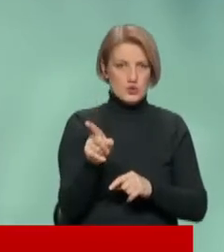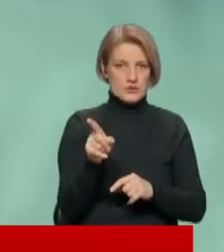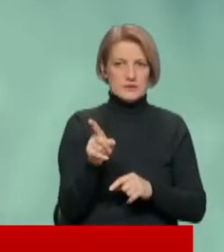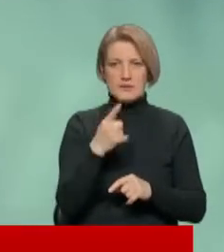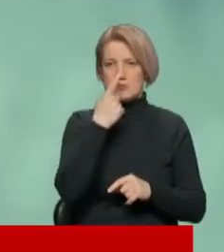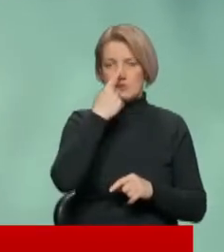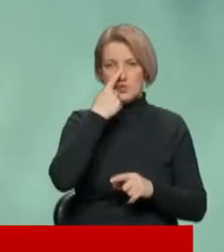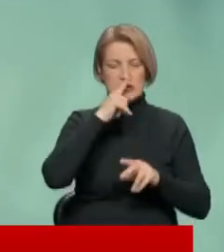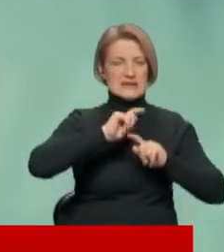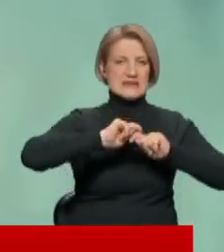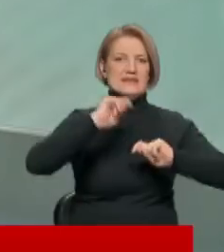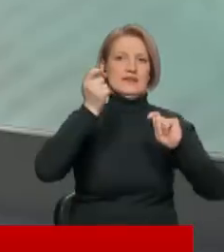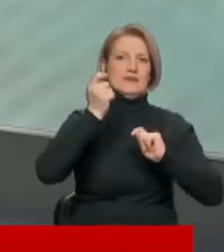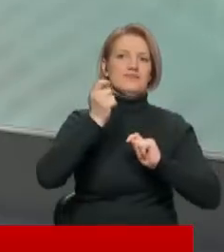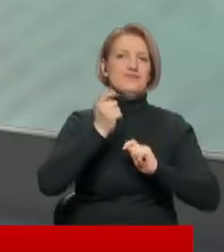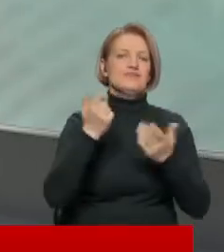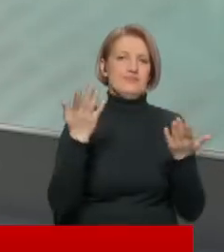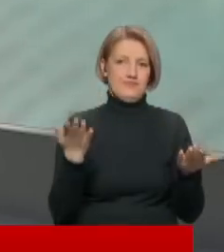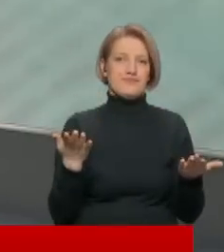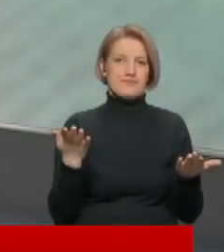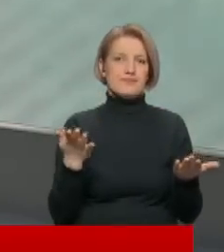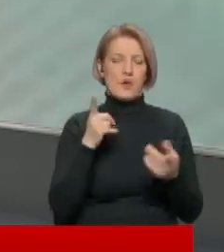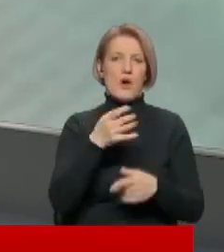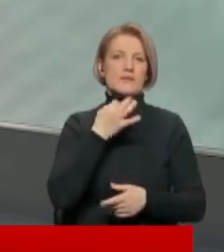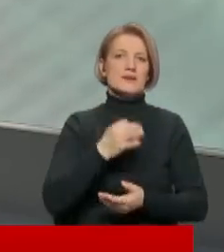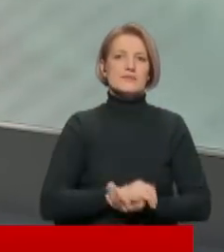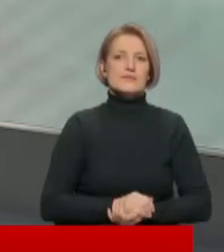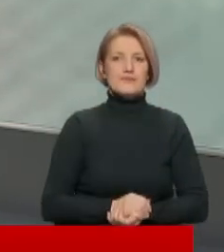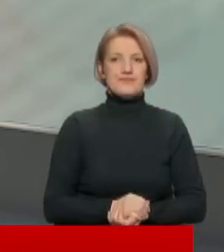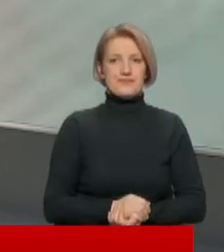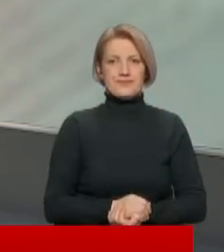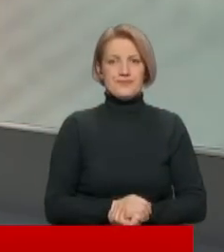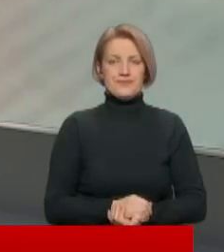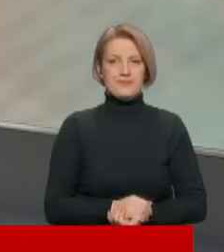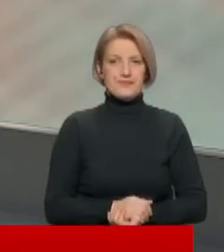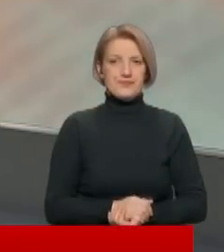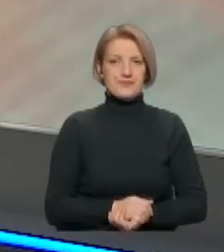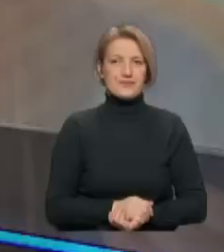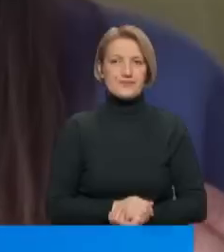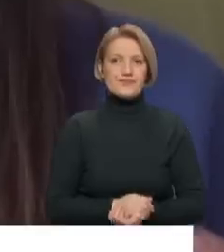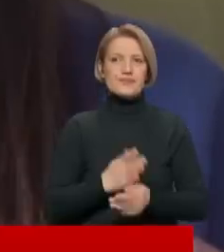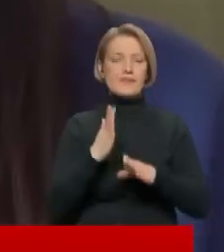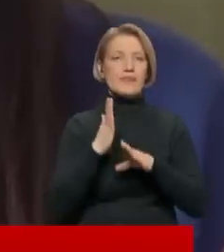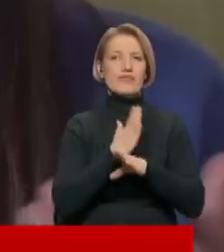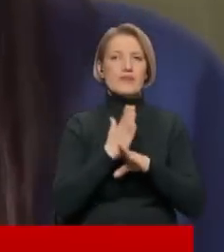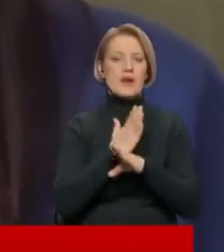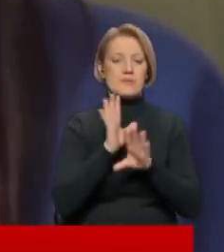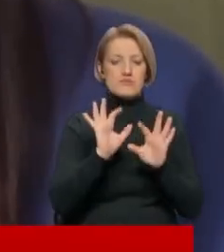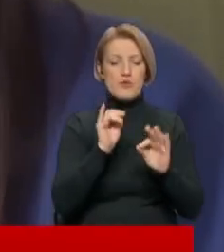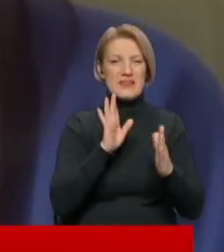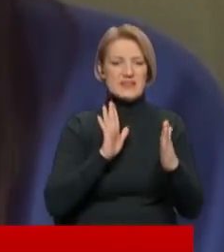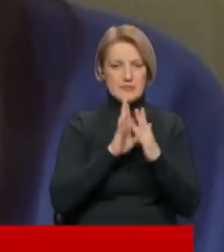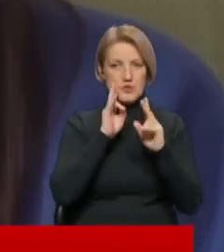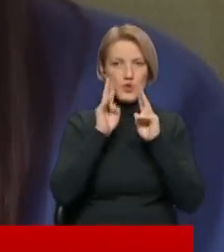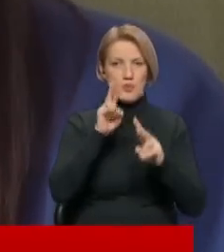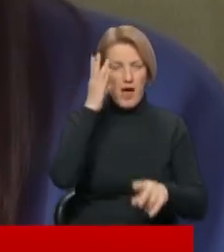burnunu kırdı Maalesef o haber Neden böyle bir tepki